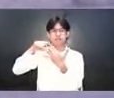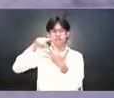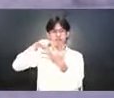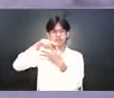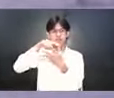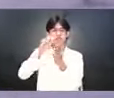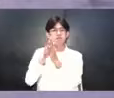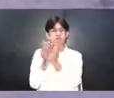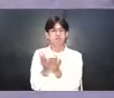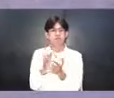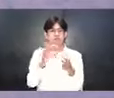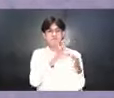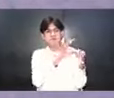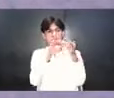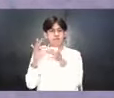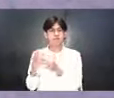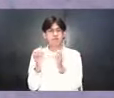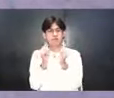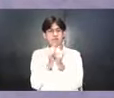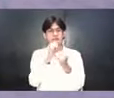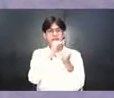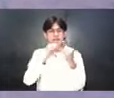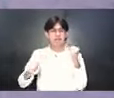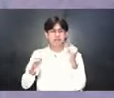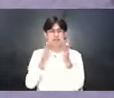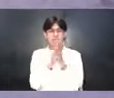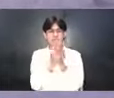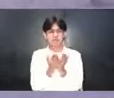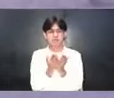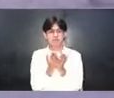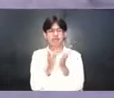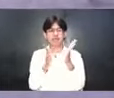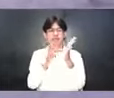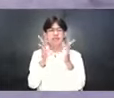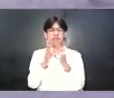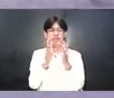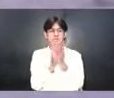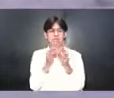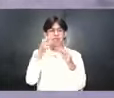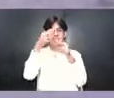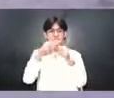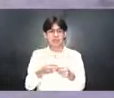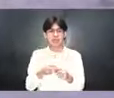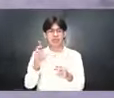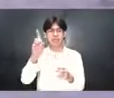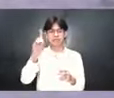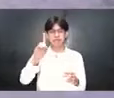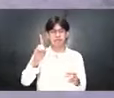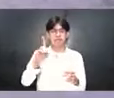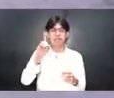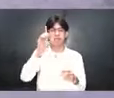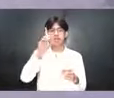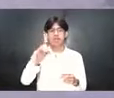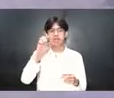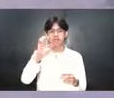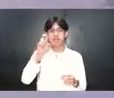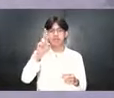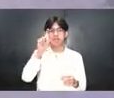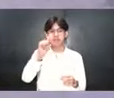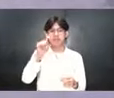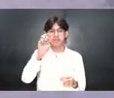sa Biblia. And the 5th book is called Deuteronomy. Can you say that please?